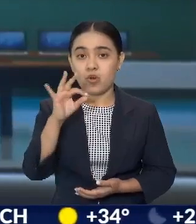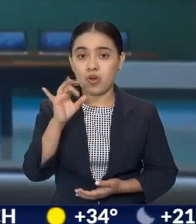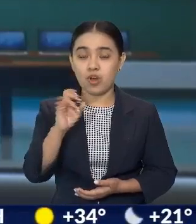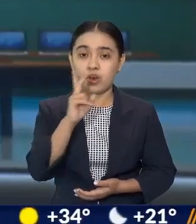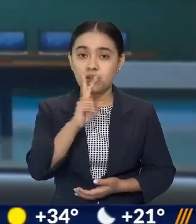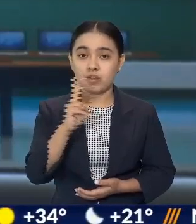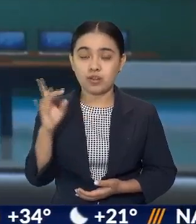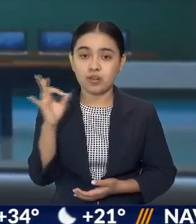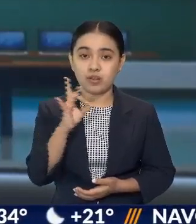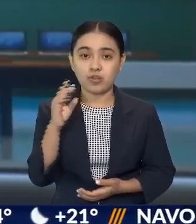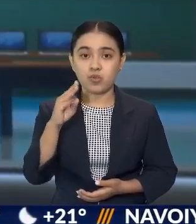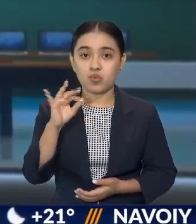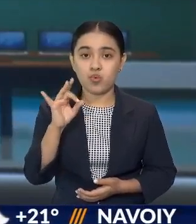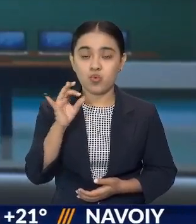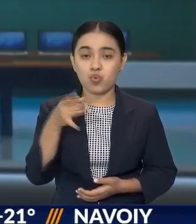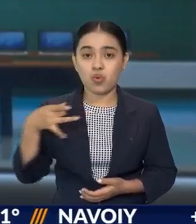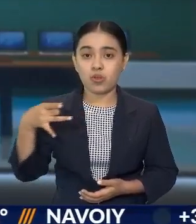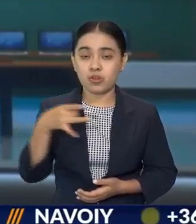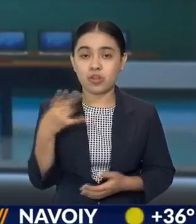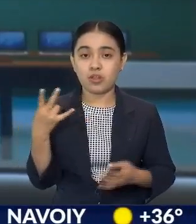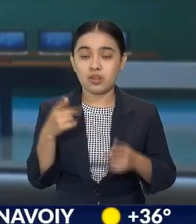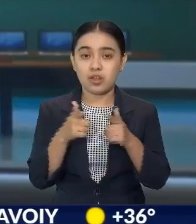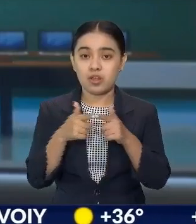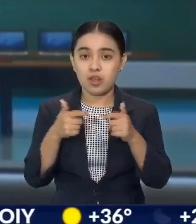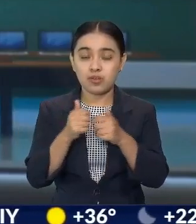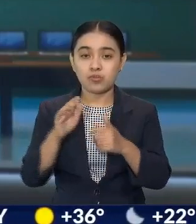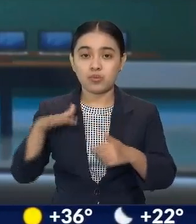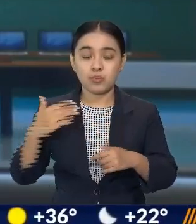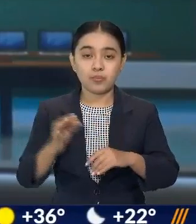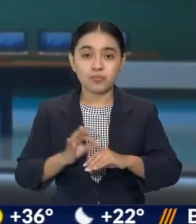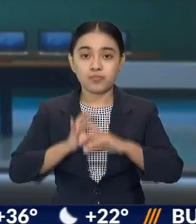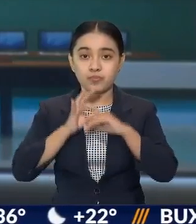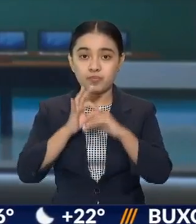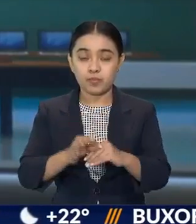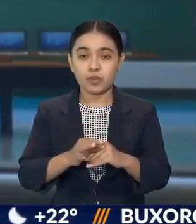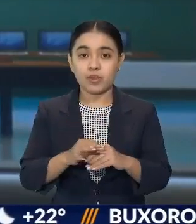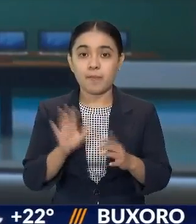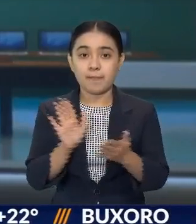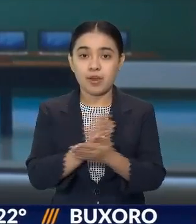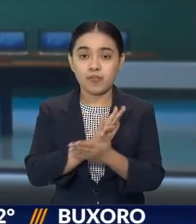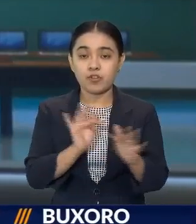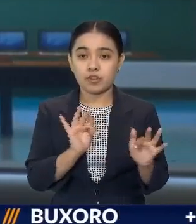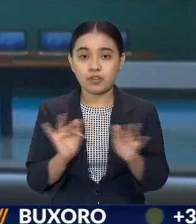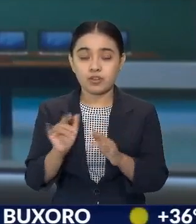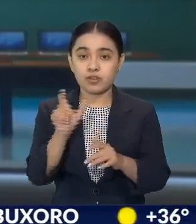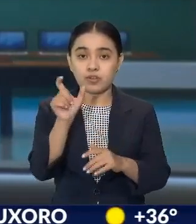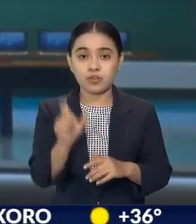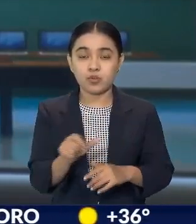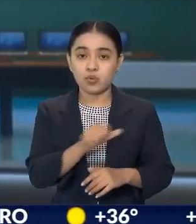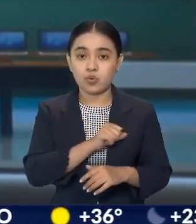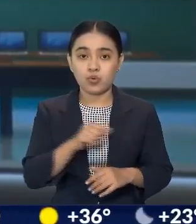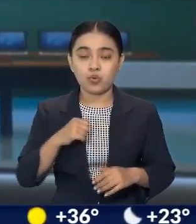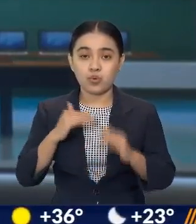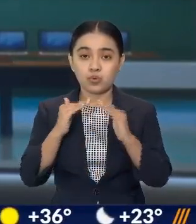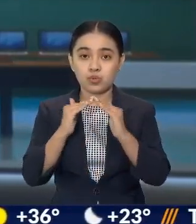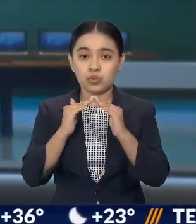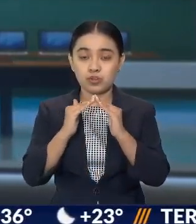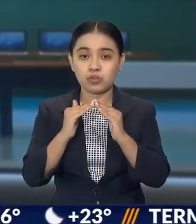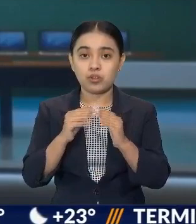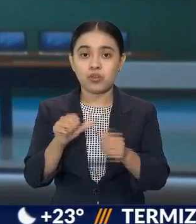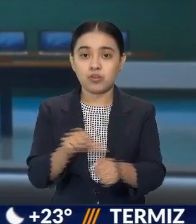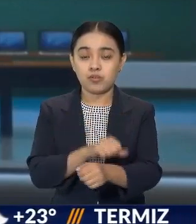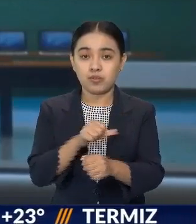Qoraqalpog'iston Respublikasi To'rtko'l tumanida tegishli tashkilotlar tomonidan olib borilgan profilaktik tadbirda fuqaro o'z tomorqasida